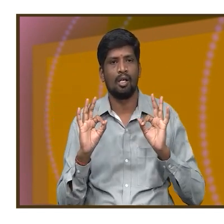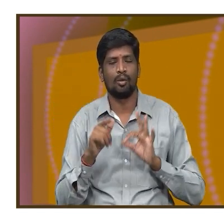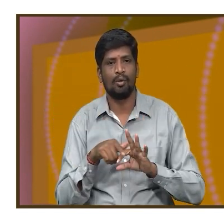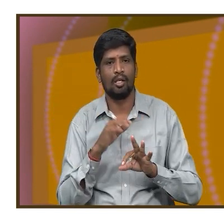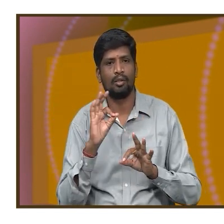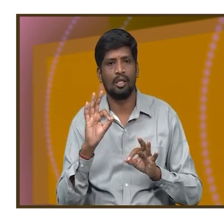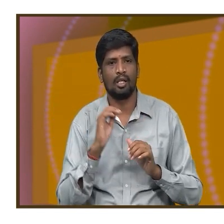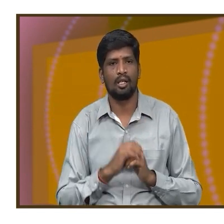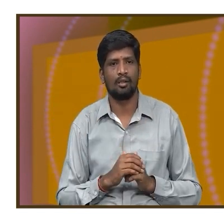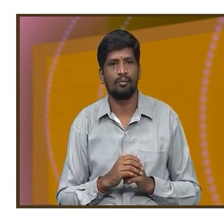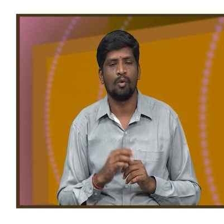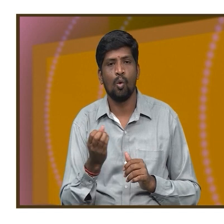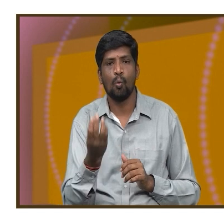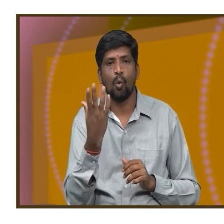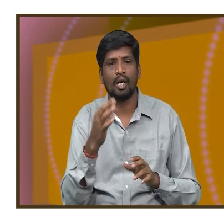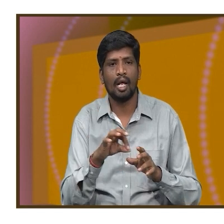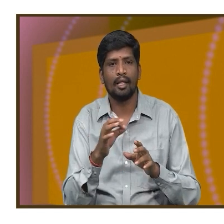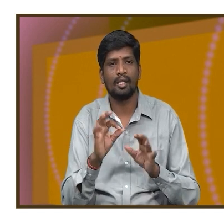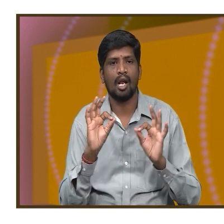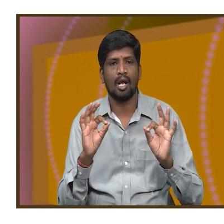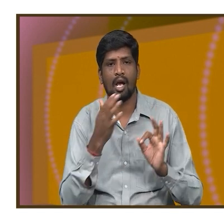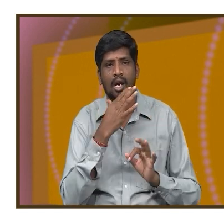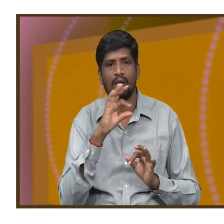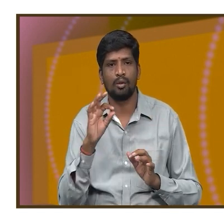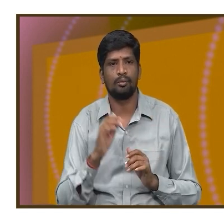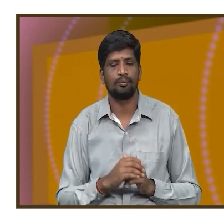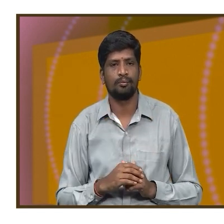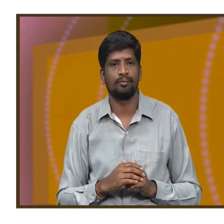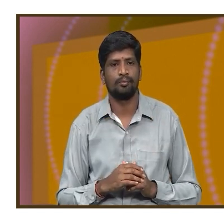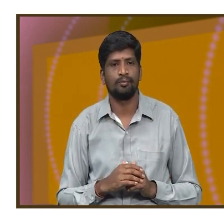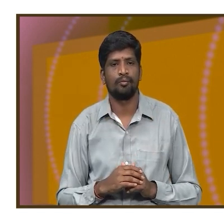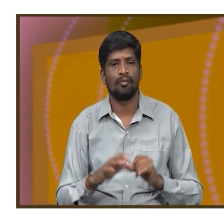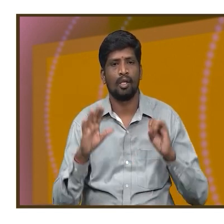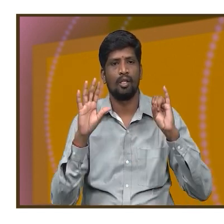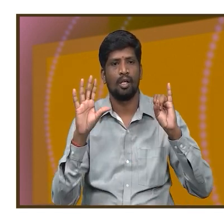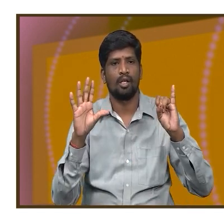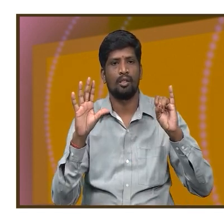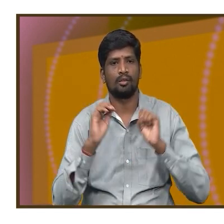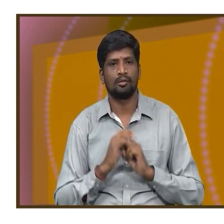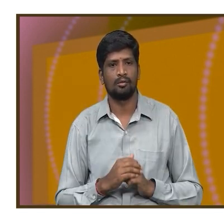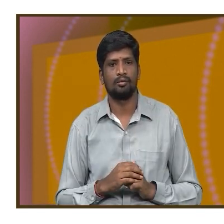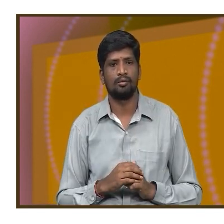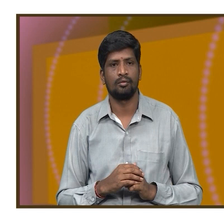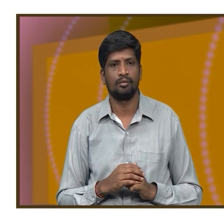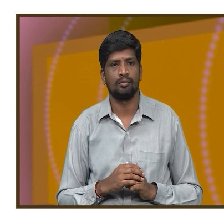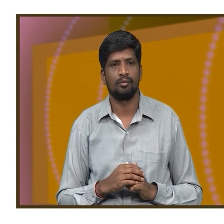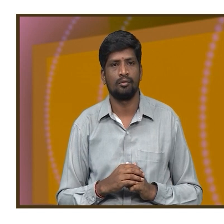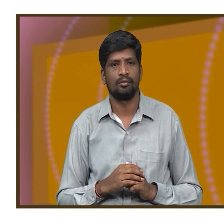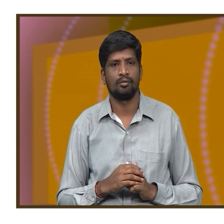காலனுடைய சிறப்பு. வெல்வெட் தைத்து பூ வேலைப்பாடு கொண்டதாக அந்த காலனி அமைந்திருக்கிறது என்று கூறுகிறார்.